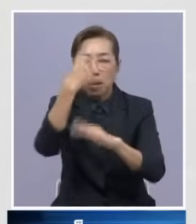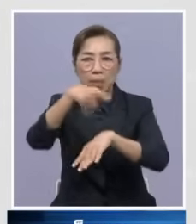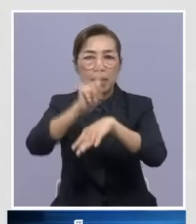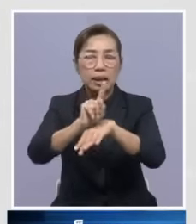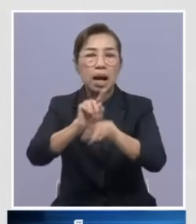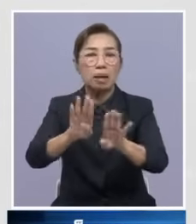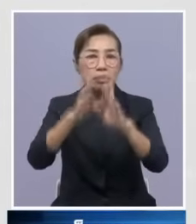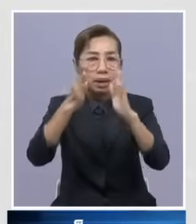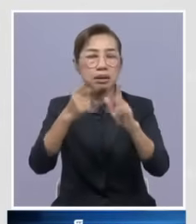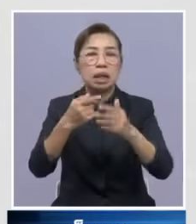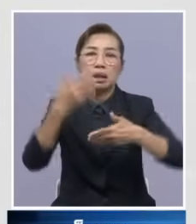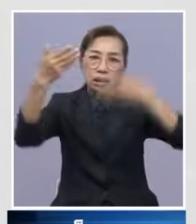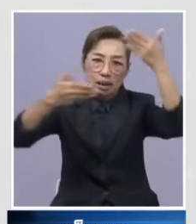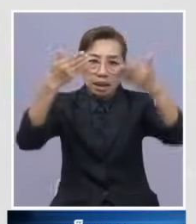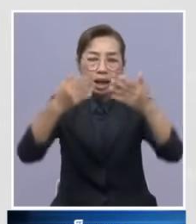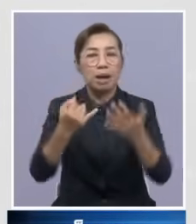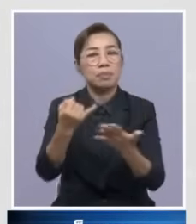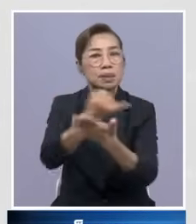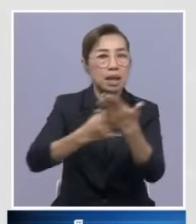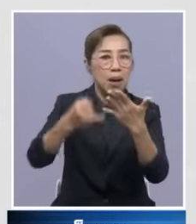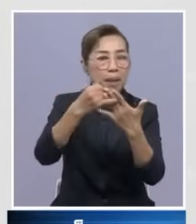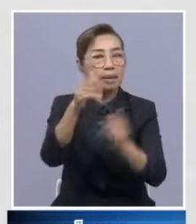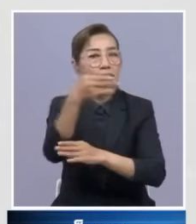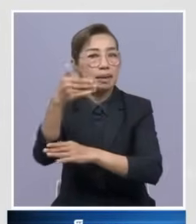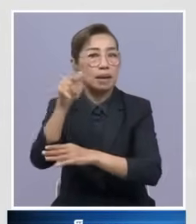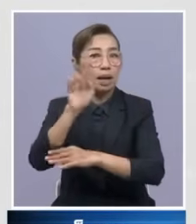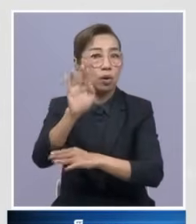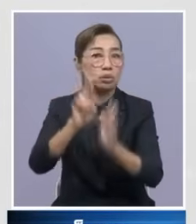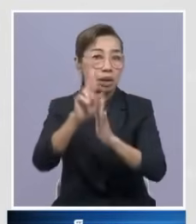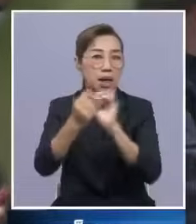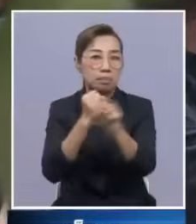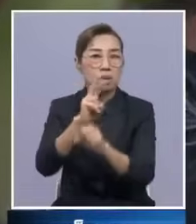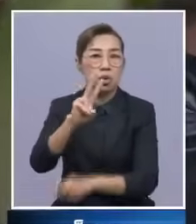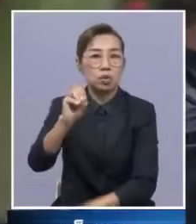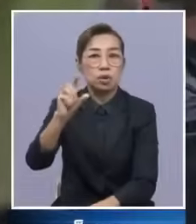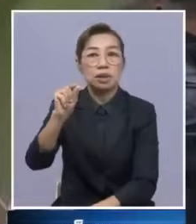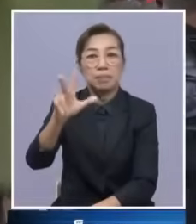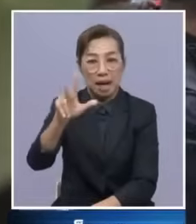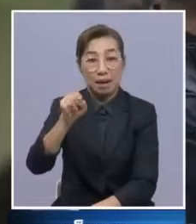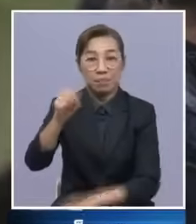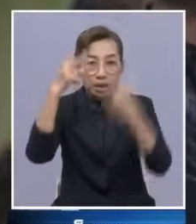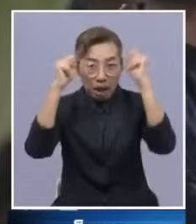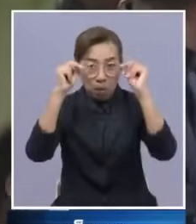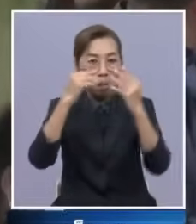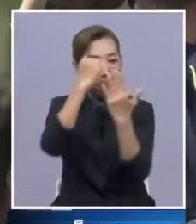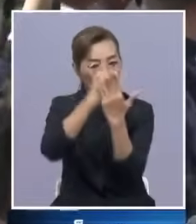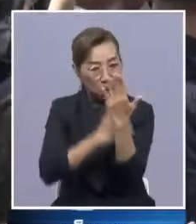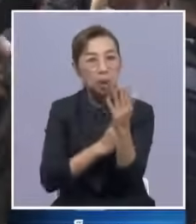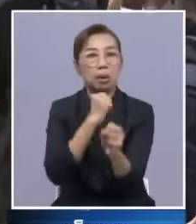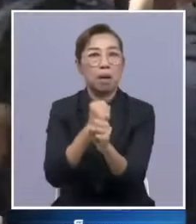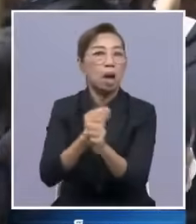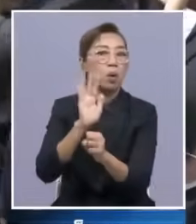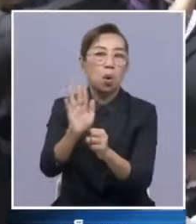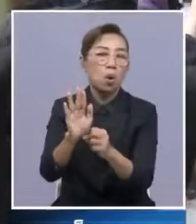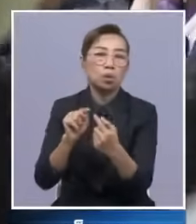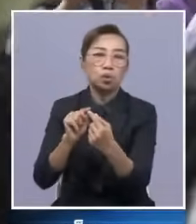ปะร่วมสมัยนานาชาติไทยเบเนเล่เชียงราย2023ด้วยทั้งหมดคือคิวท่านนายกที่ยังคงยาวยืดต่อเนื่องไปจ